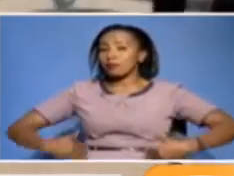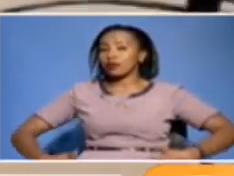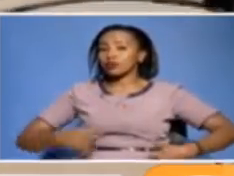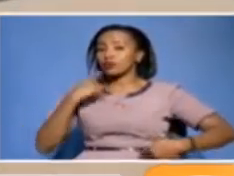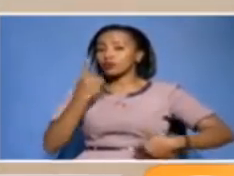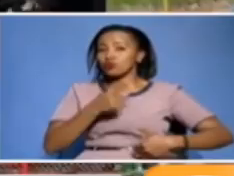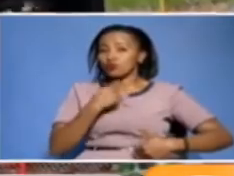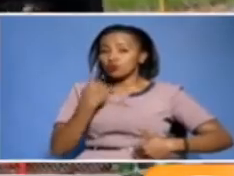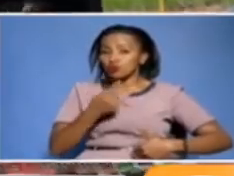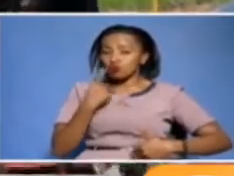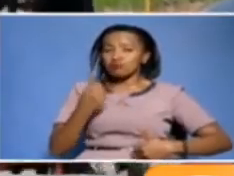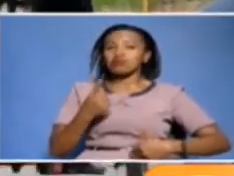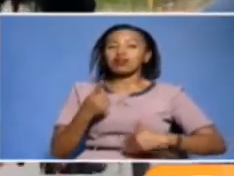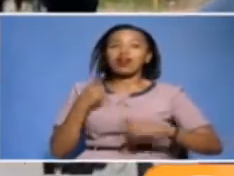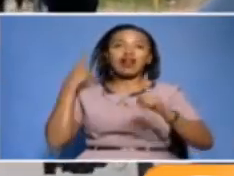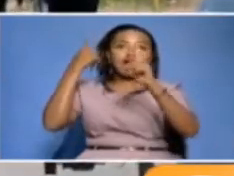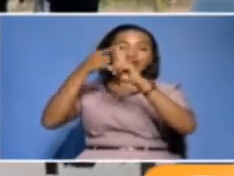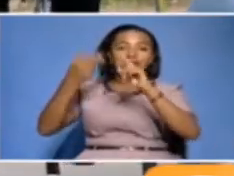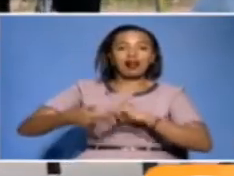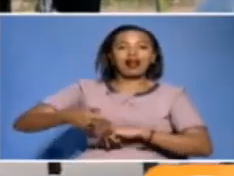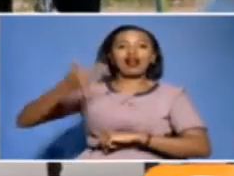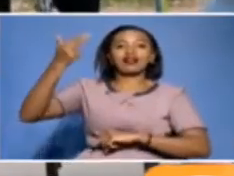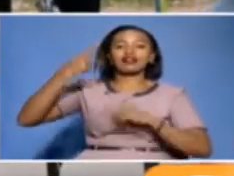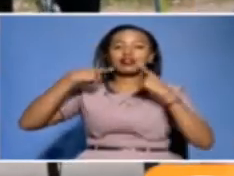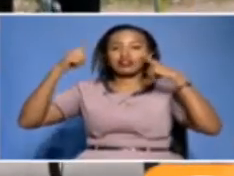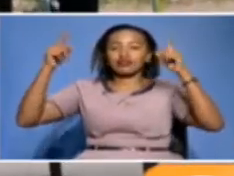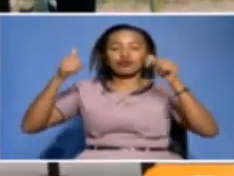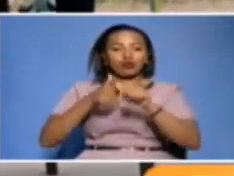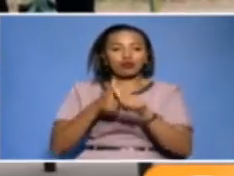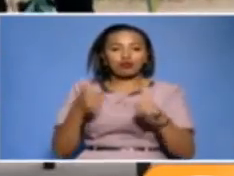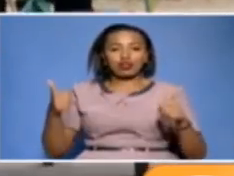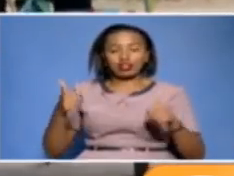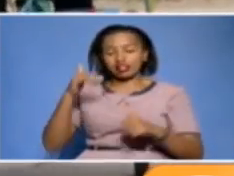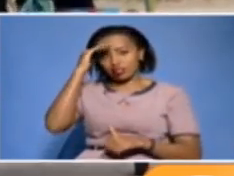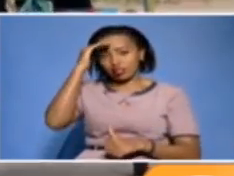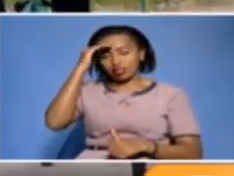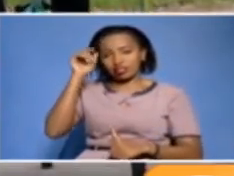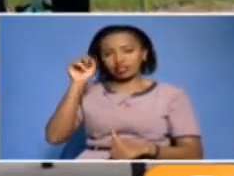juu hukesha. Gatete Njoroge, runinga ya Citizen.